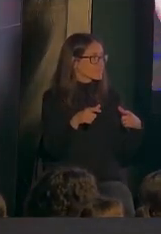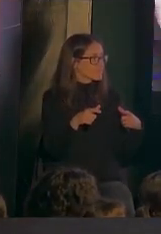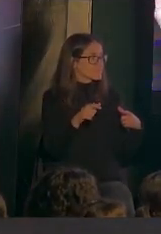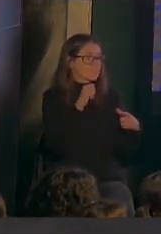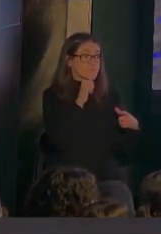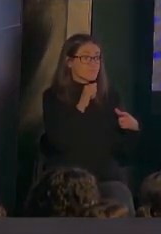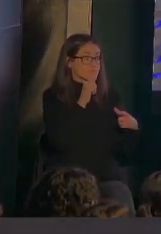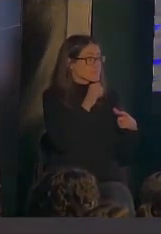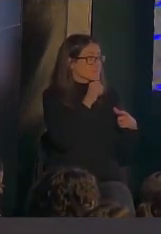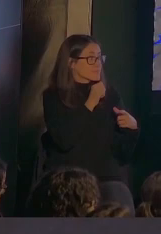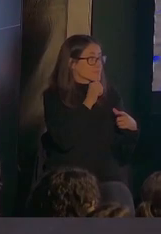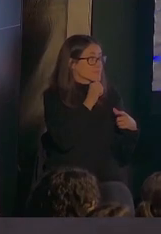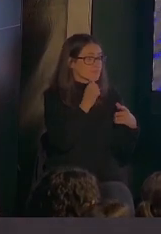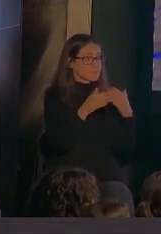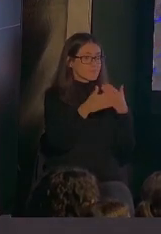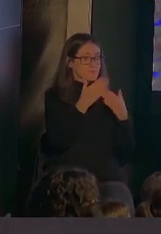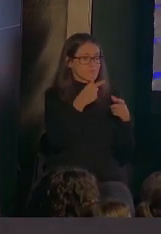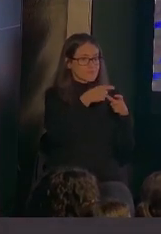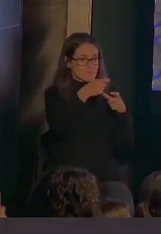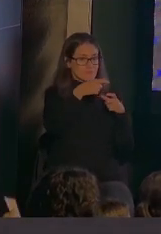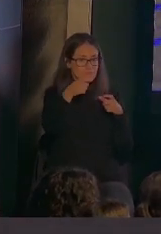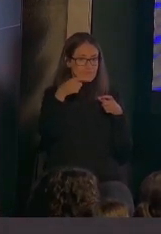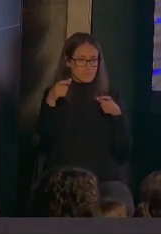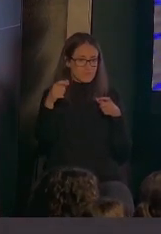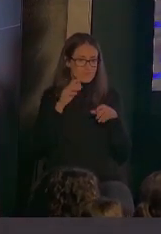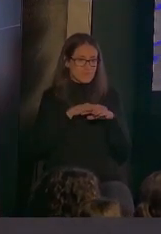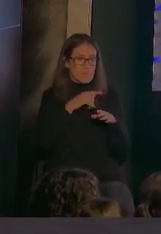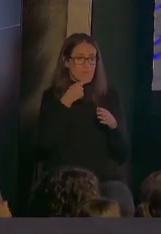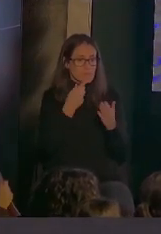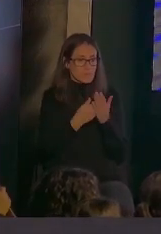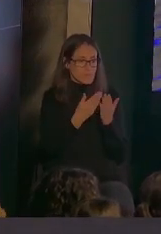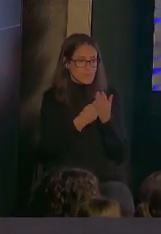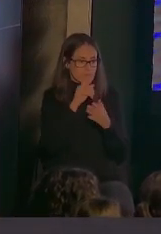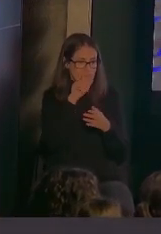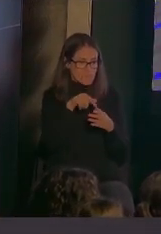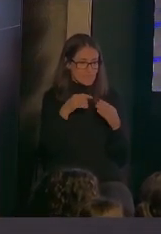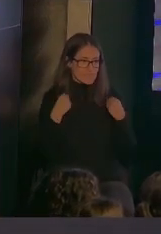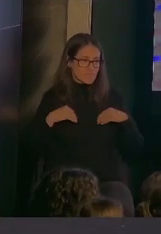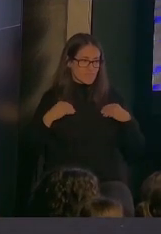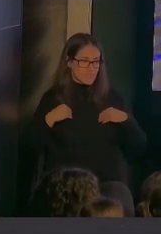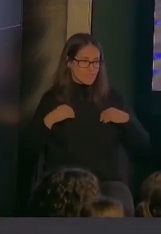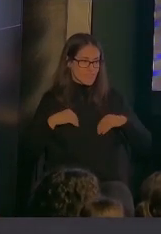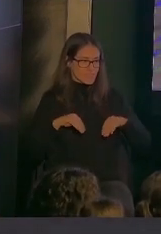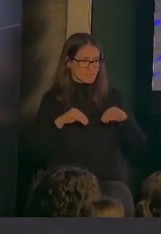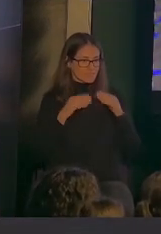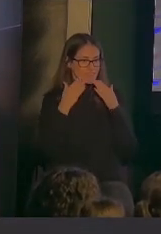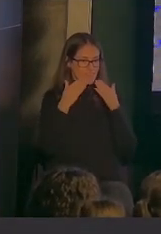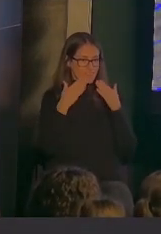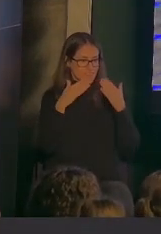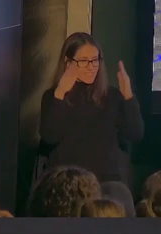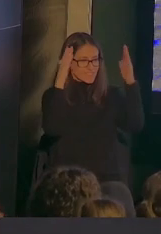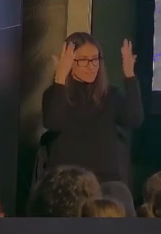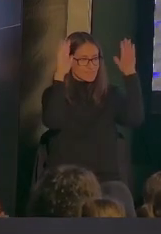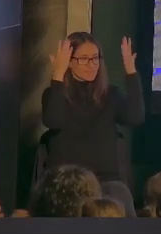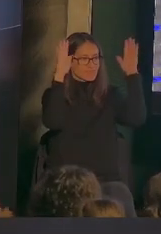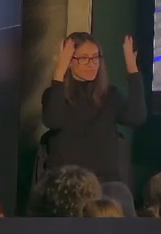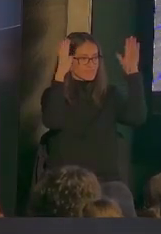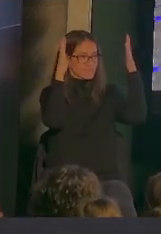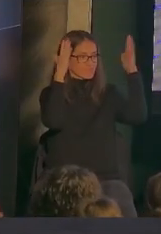res començaran a servir-vos a tots perquè el pugueu disfrutar. Així que moltíssimes gràcies.